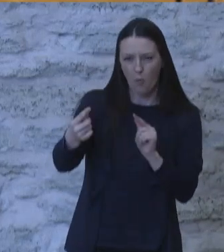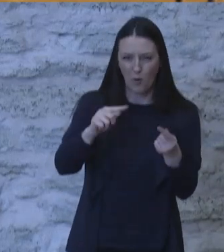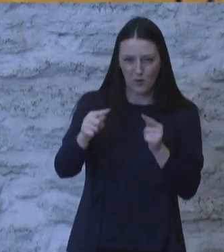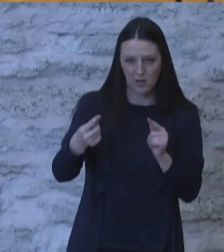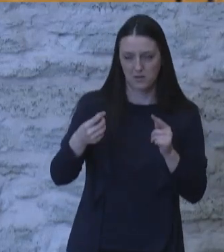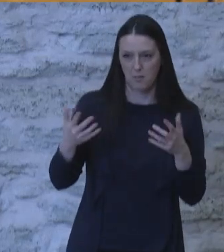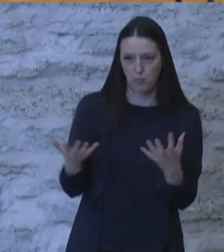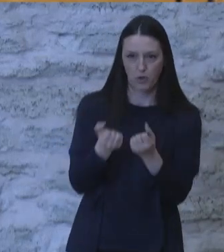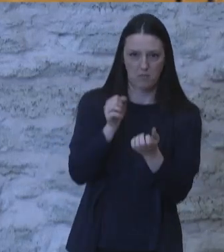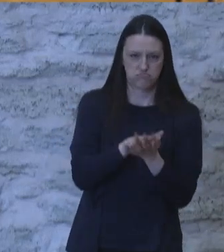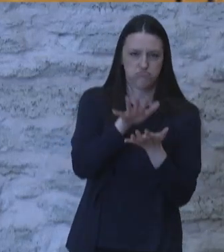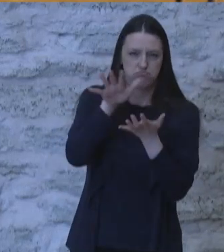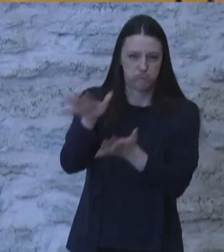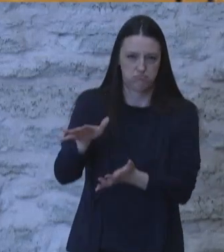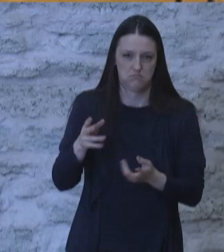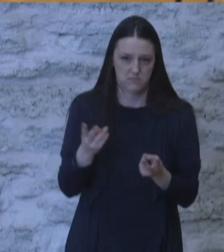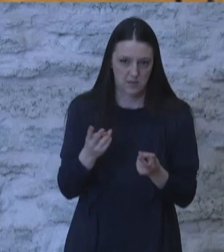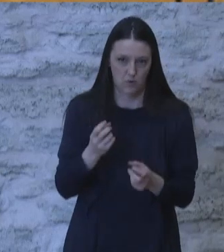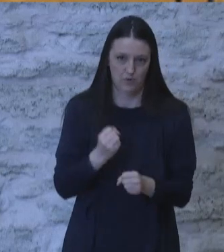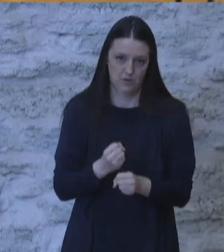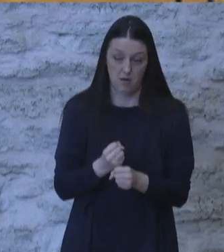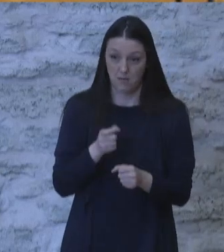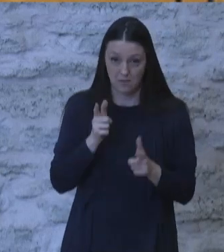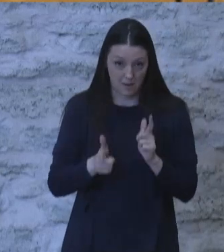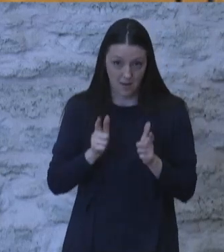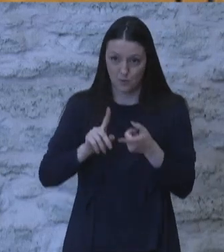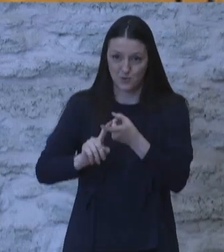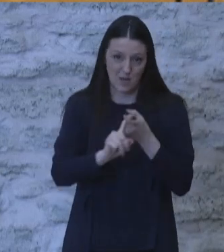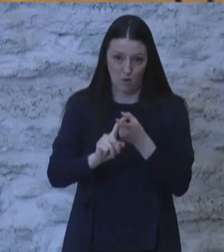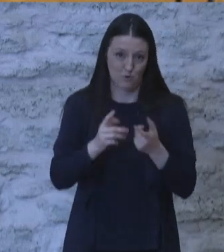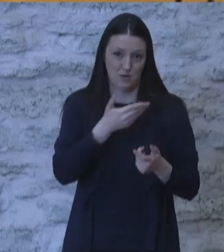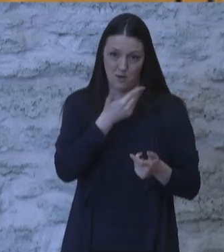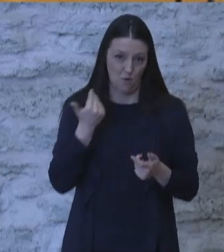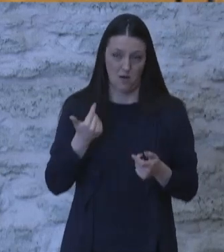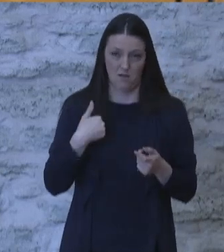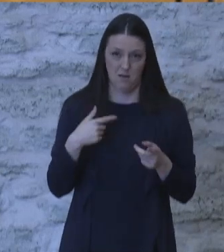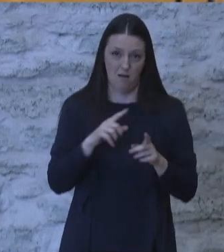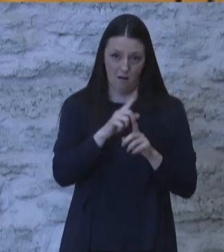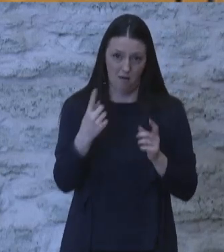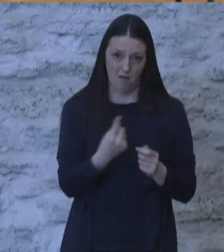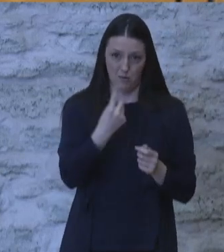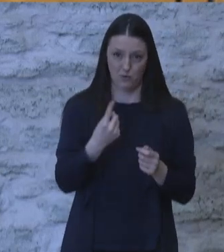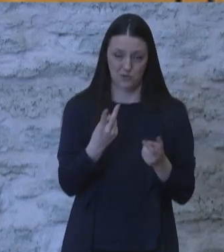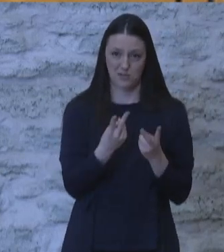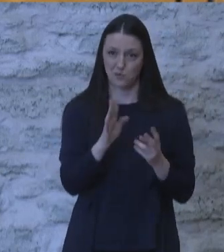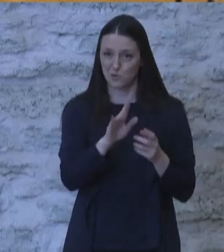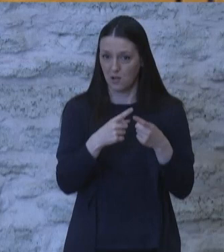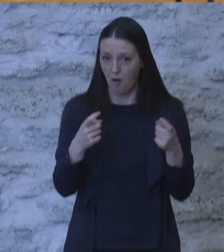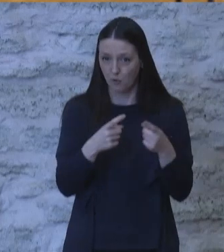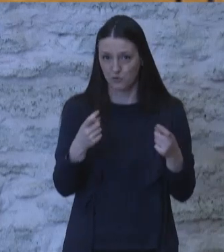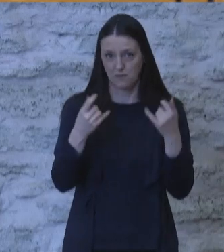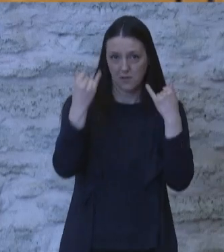pole kõige vähematki seost. Ja ei saagi olla ja see juba see ainuguse konstruktsioon on minu mõnest täiesti mõeldamatu ja